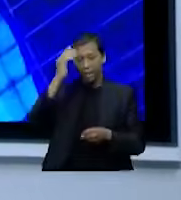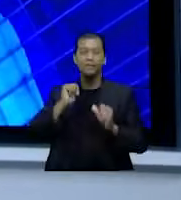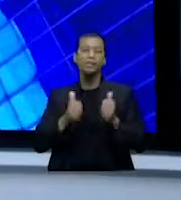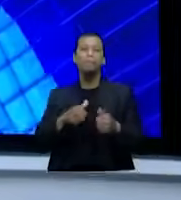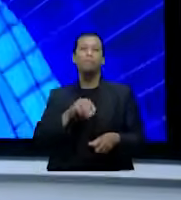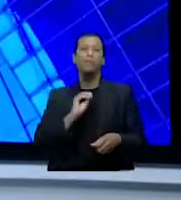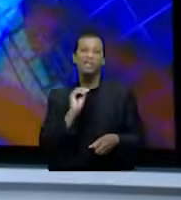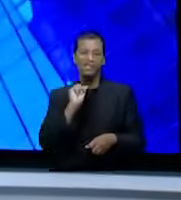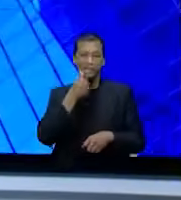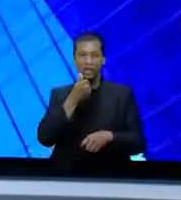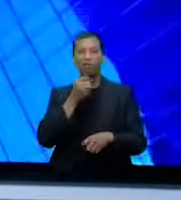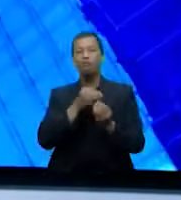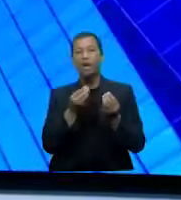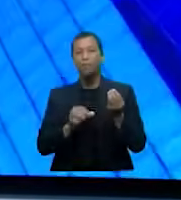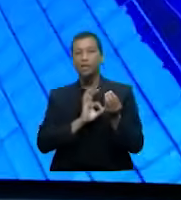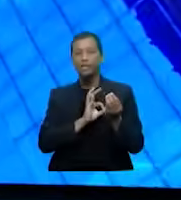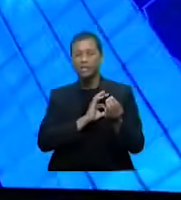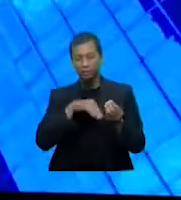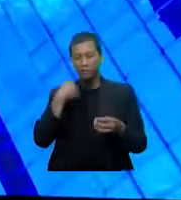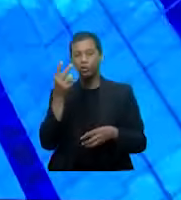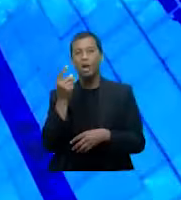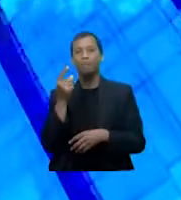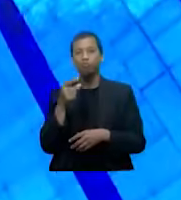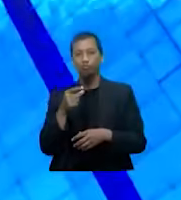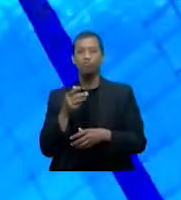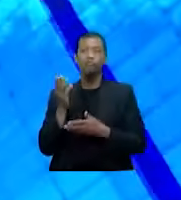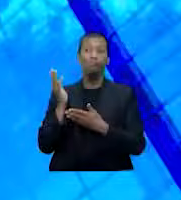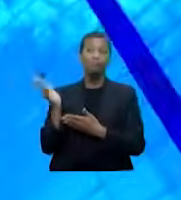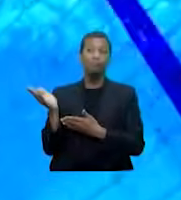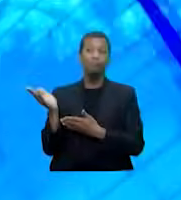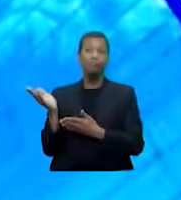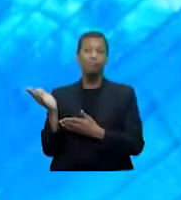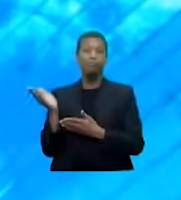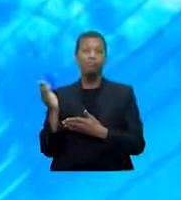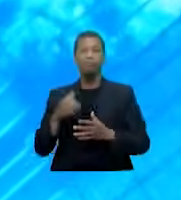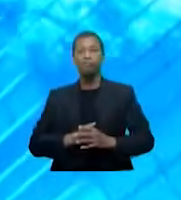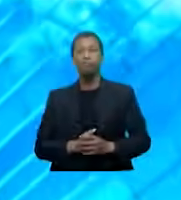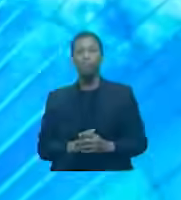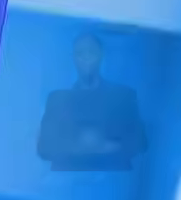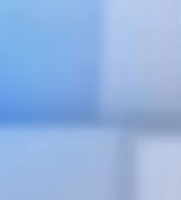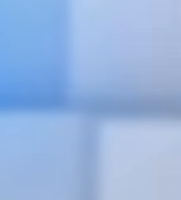terpilih Rabu besok. Saya Fazilah Khairunisa, inilah seputar iNews siang selengkapnya.